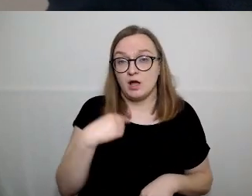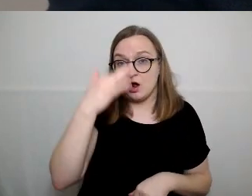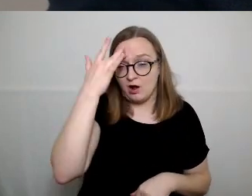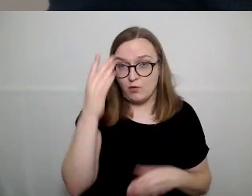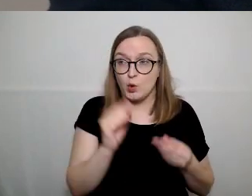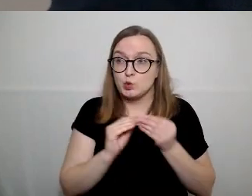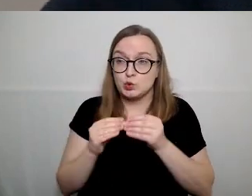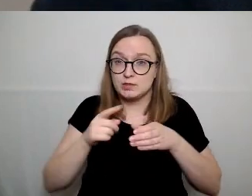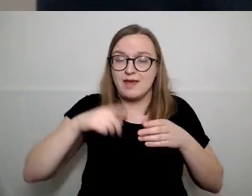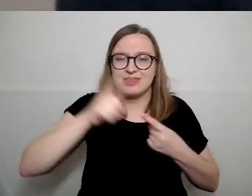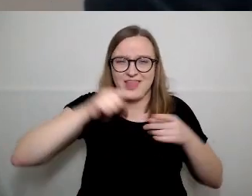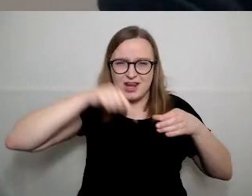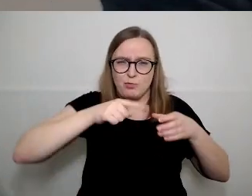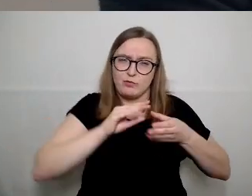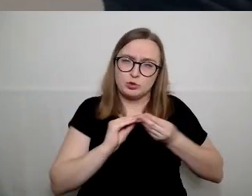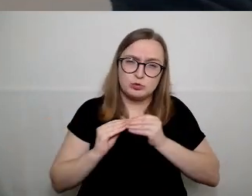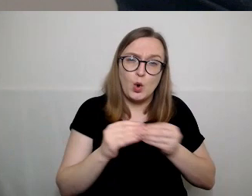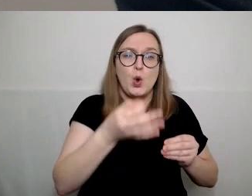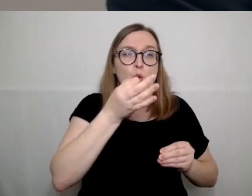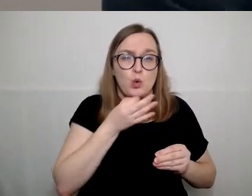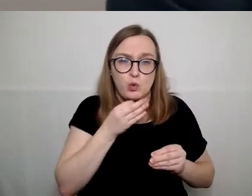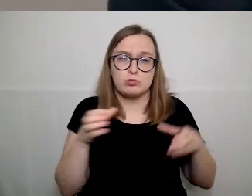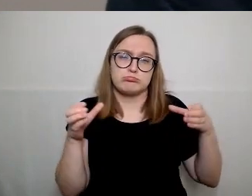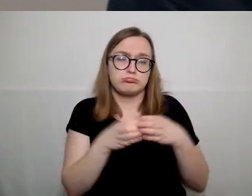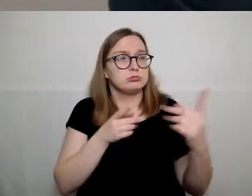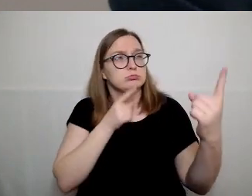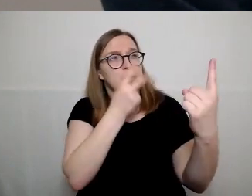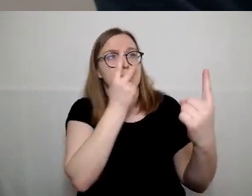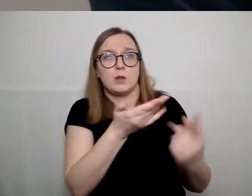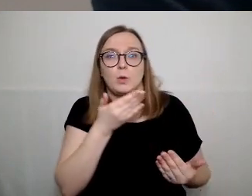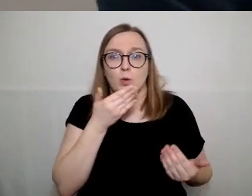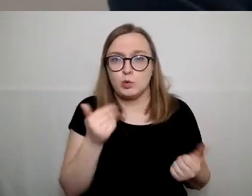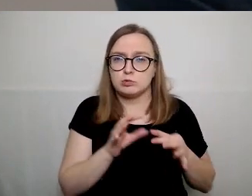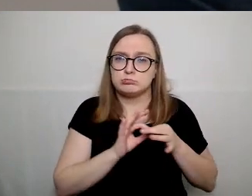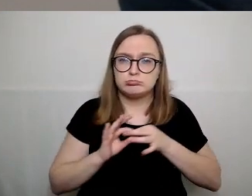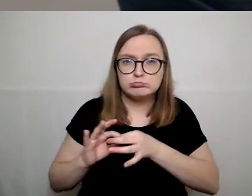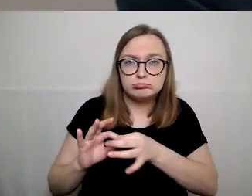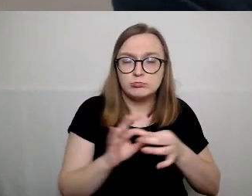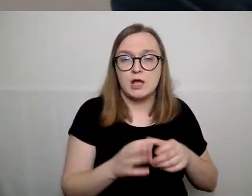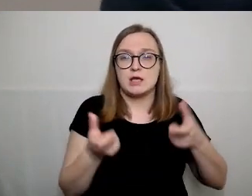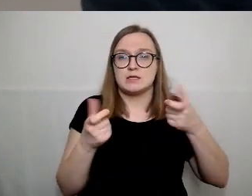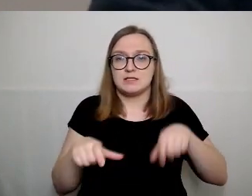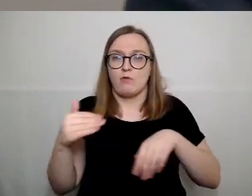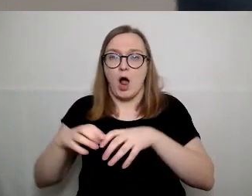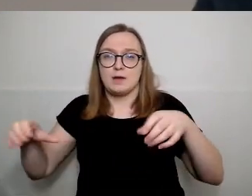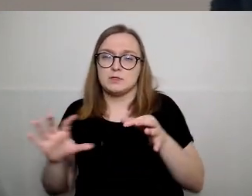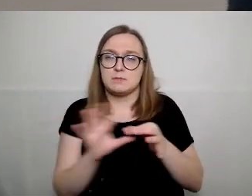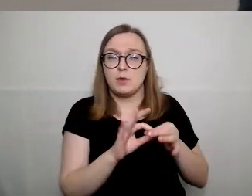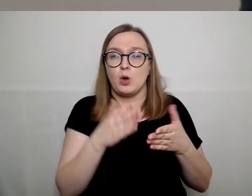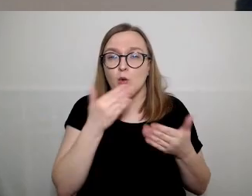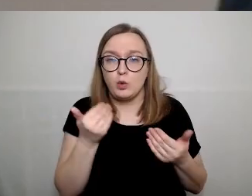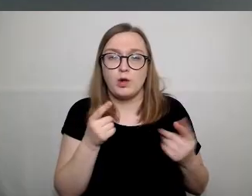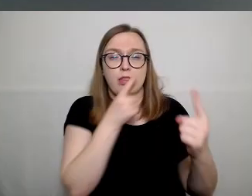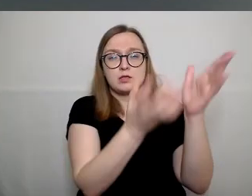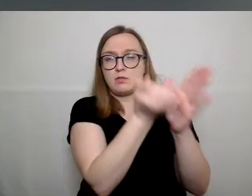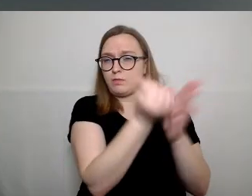mus taryboje, ir bendra normalaus, sakykime, tokio ryšio su savivaldybės administracija, to labai bus sudėtinga tą pasiekti. Ačiū Jums ir